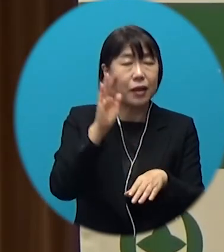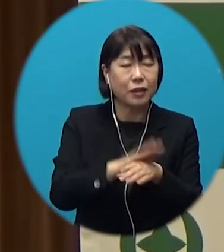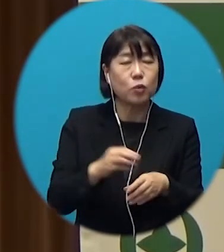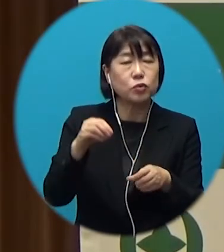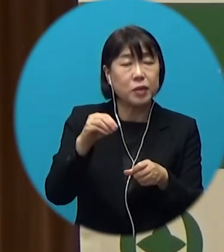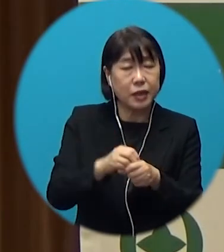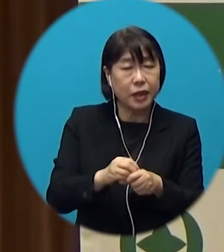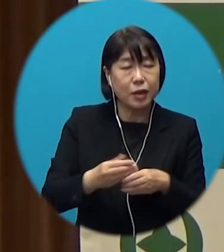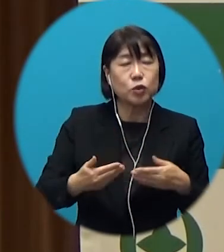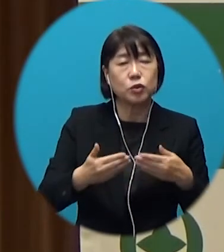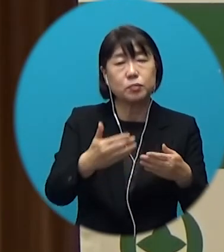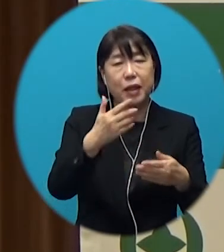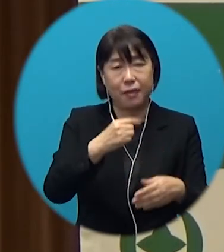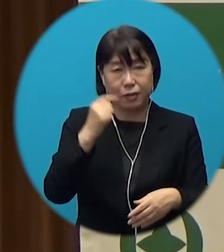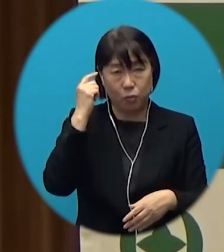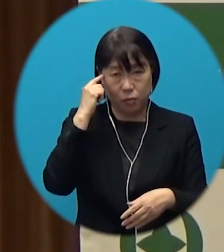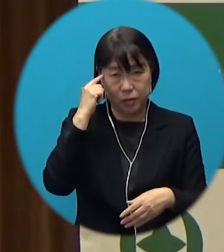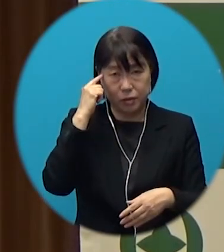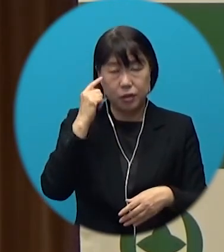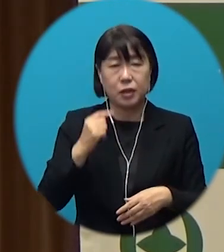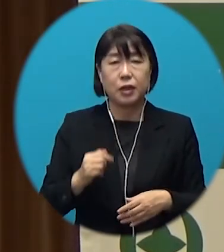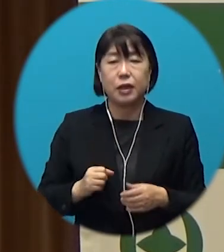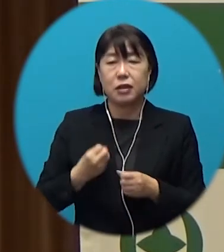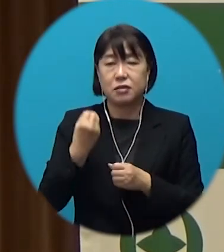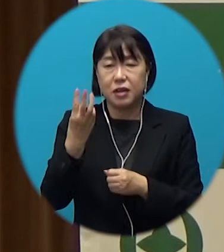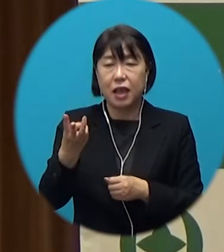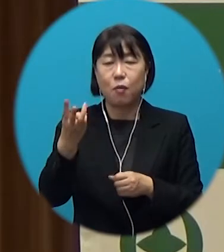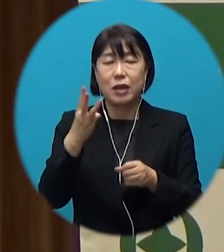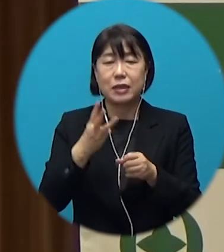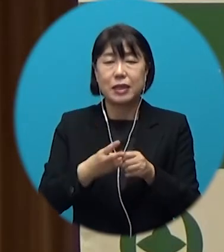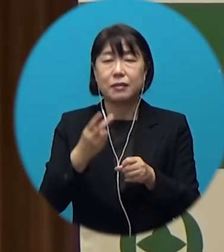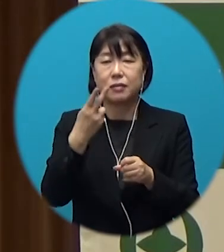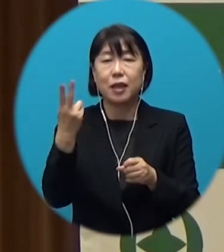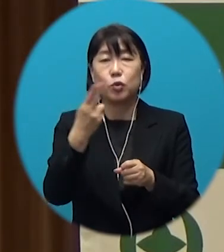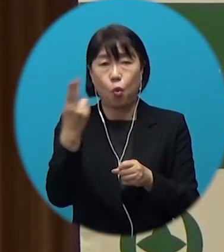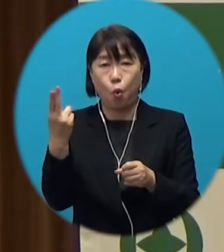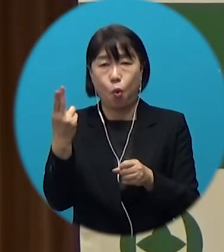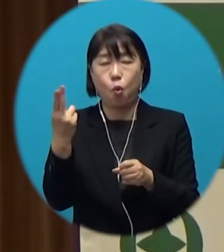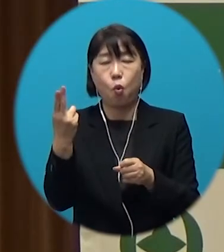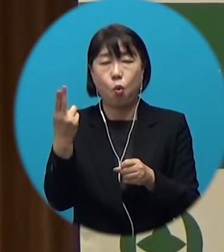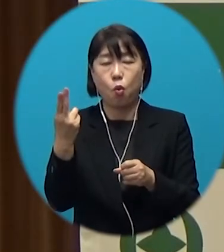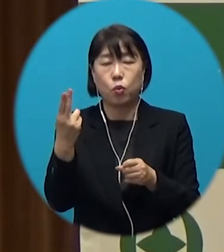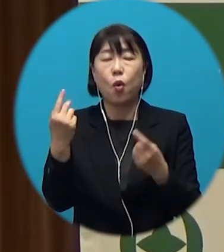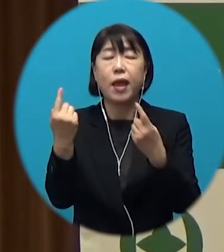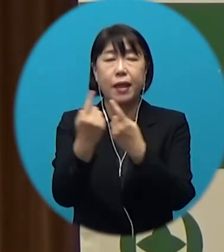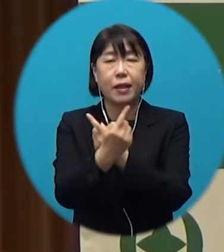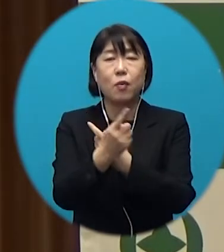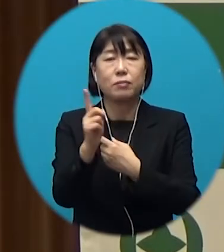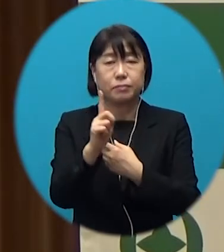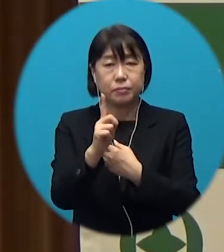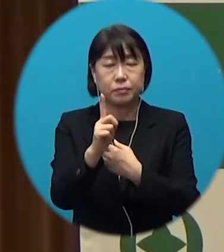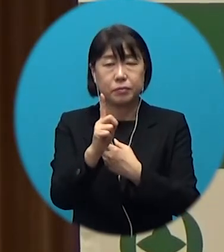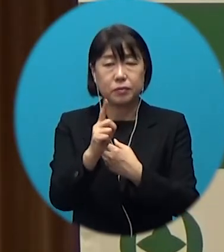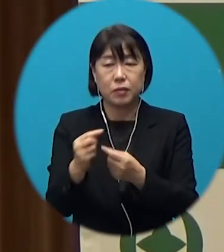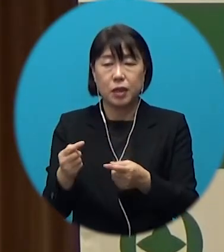たいと思っていますし、令和3年度で大きな変化としては、転入される千葉市に転入される